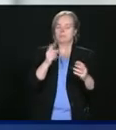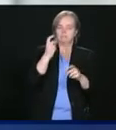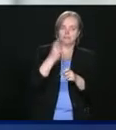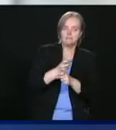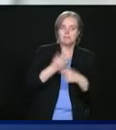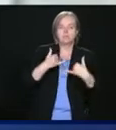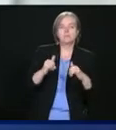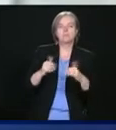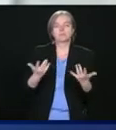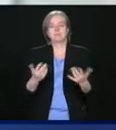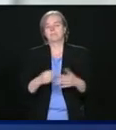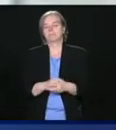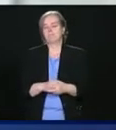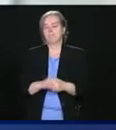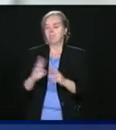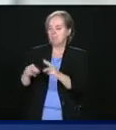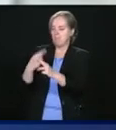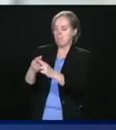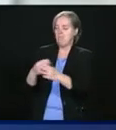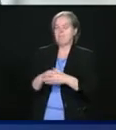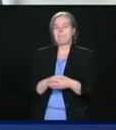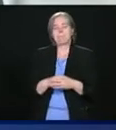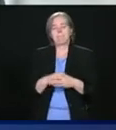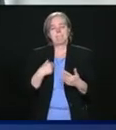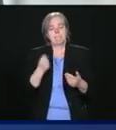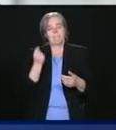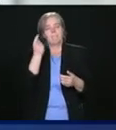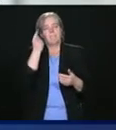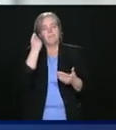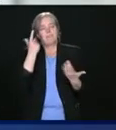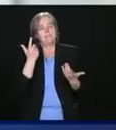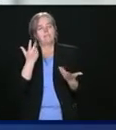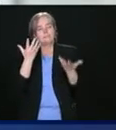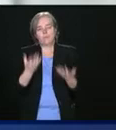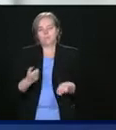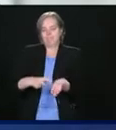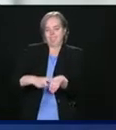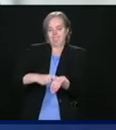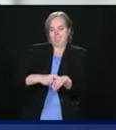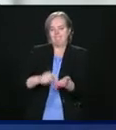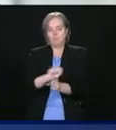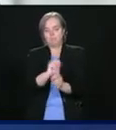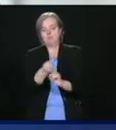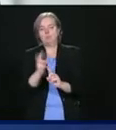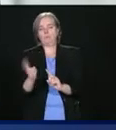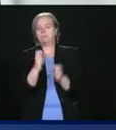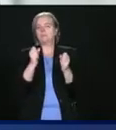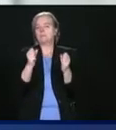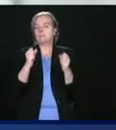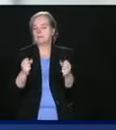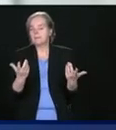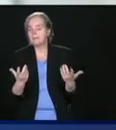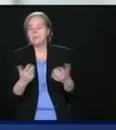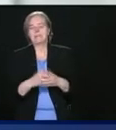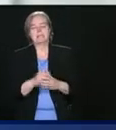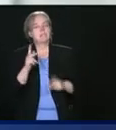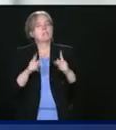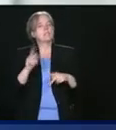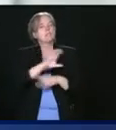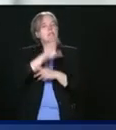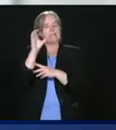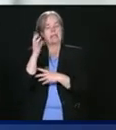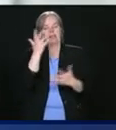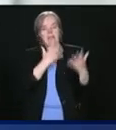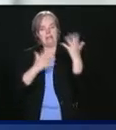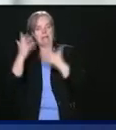fait jusqu'à présent s'est avéré difficile, mais essentiel pour traverser la crise de la meilleure façon. Les Canadiens ont aussi